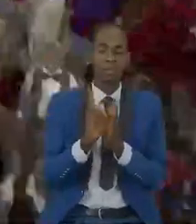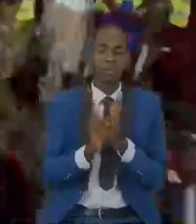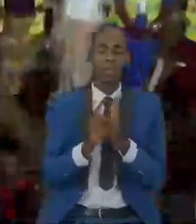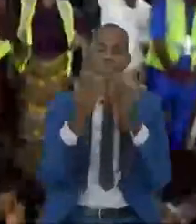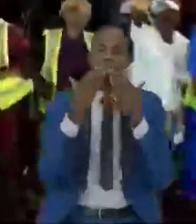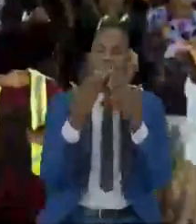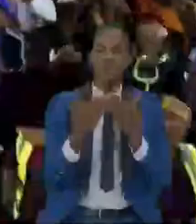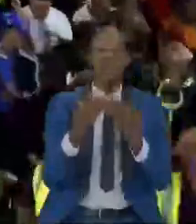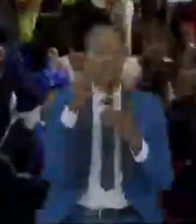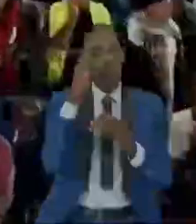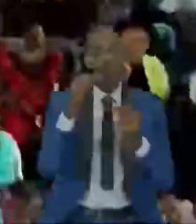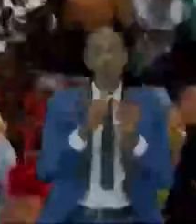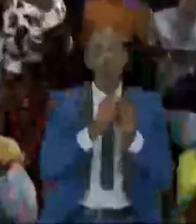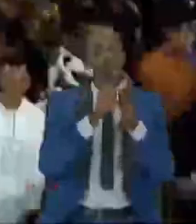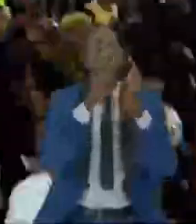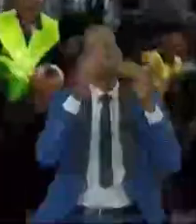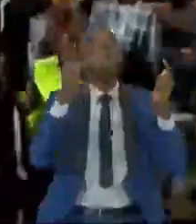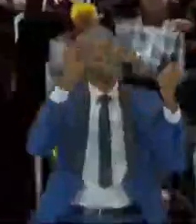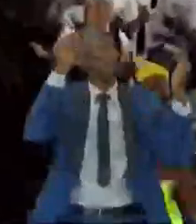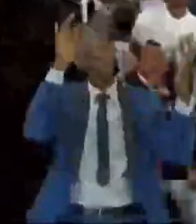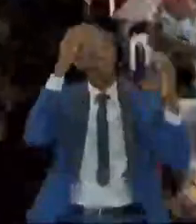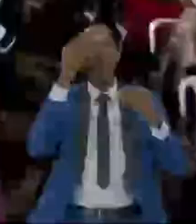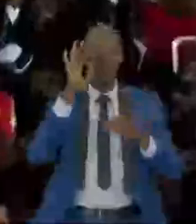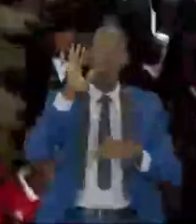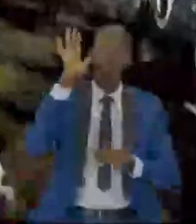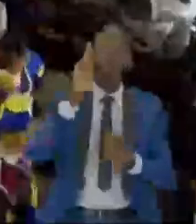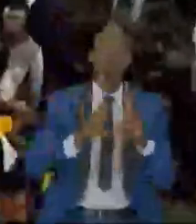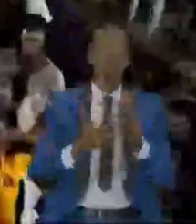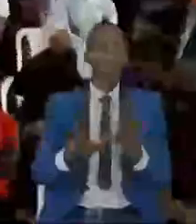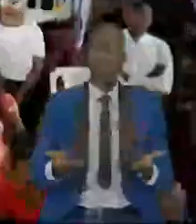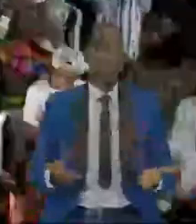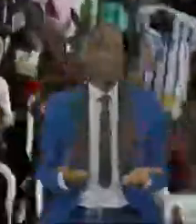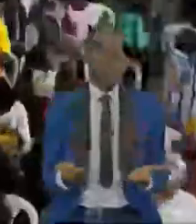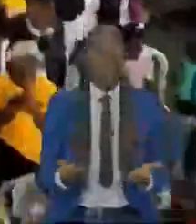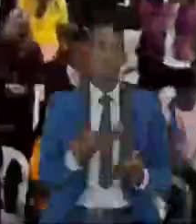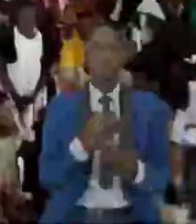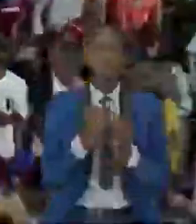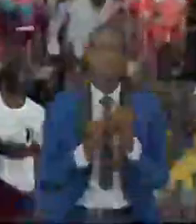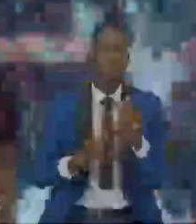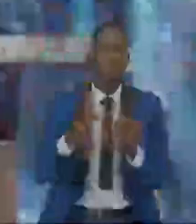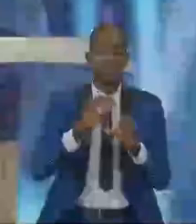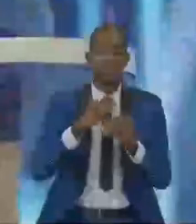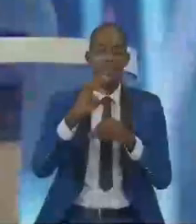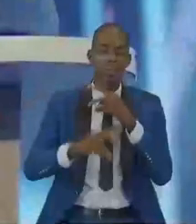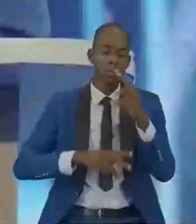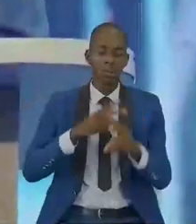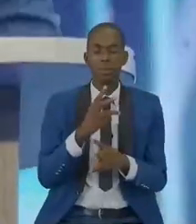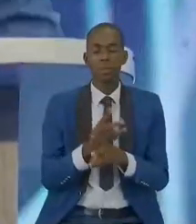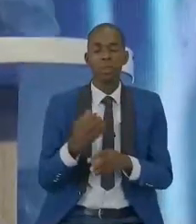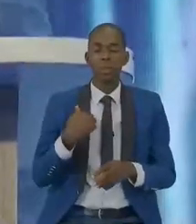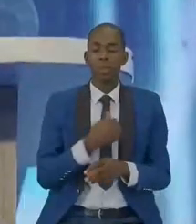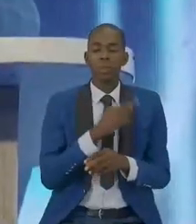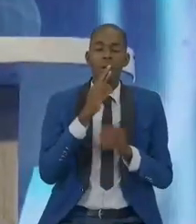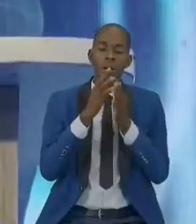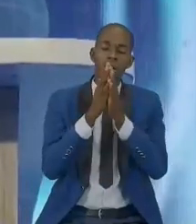nous te remercions pour cette heure. Merci pour la grande attente de ton peuple ici